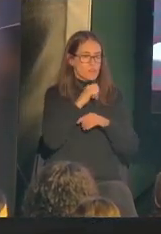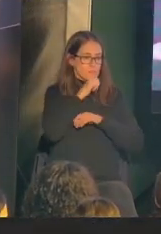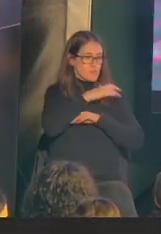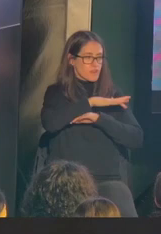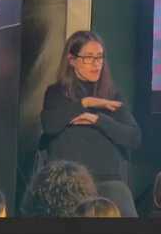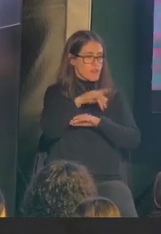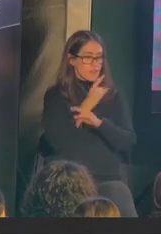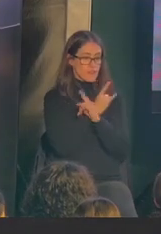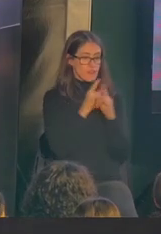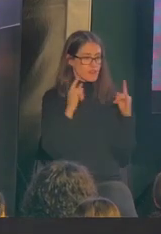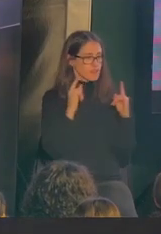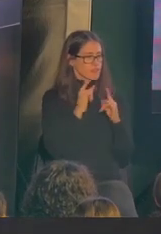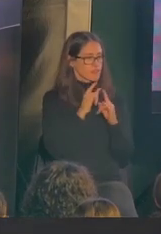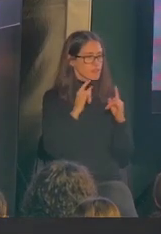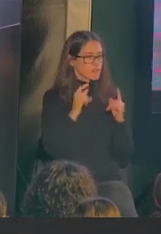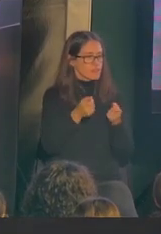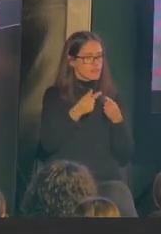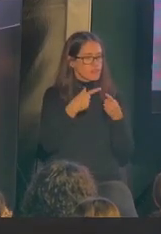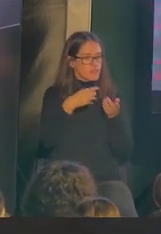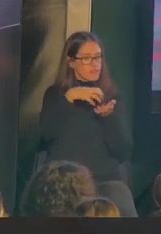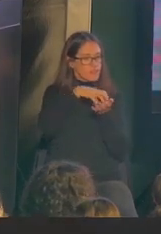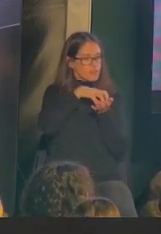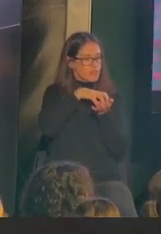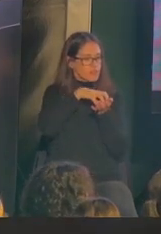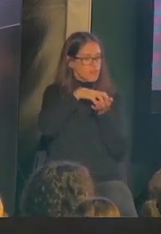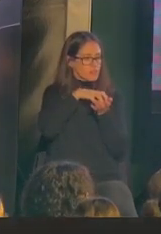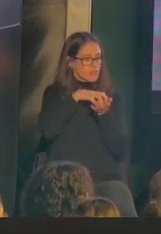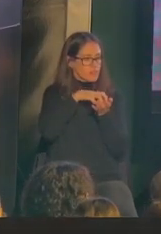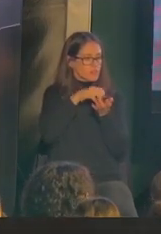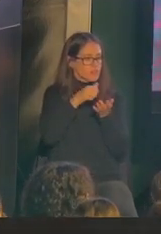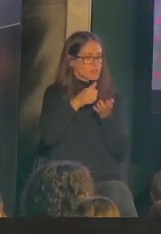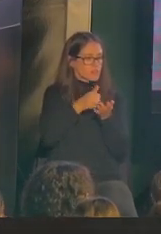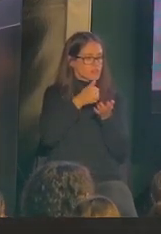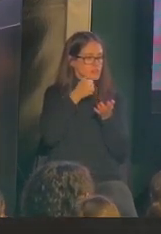que ens dona una gelificació que bueno, que